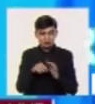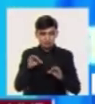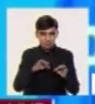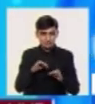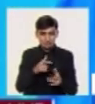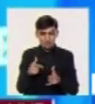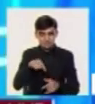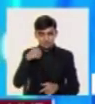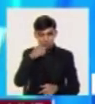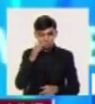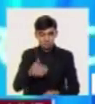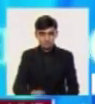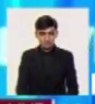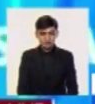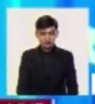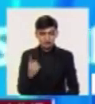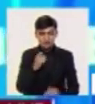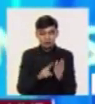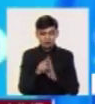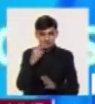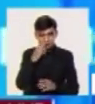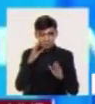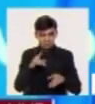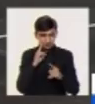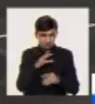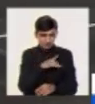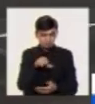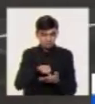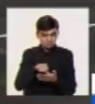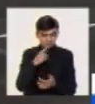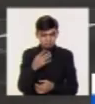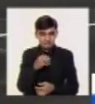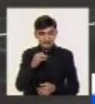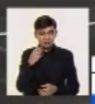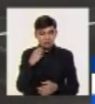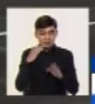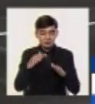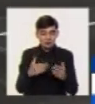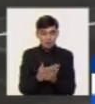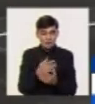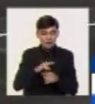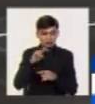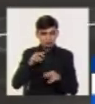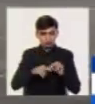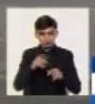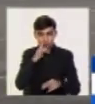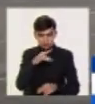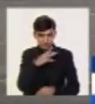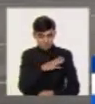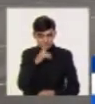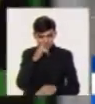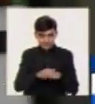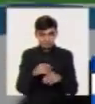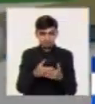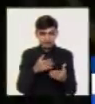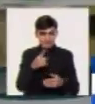болады. Апта басында елордадағы сұхбатында Гүлшара Әбдіқалықова қызылордаға жаңа әуежайдың салынбайтынын айтқан еді. Алдыңғы әкімдердің